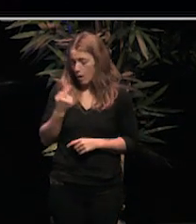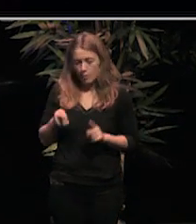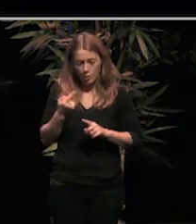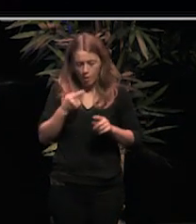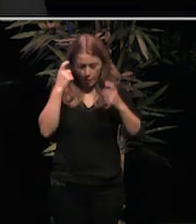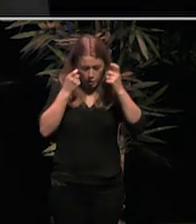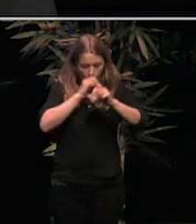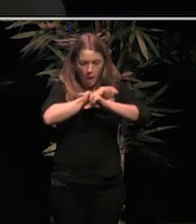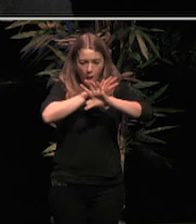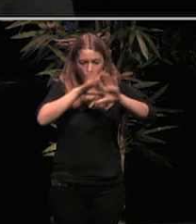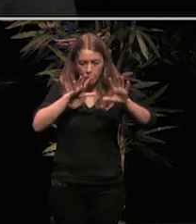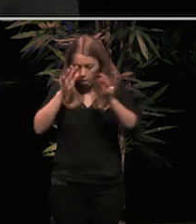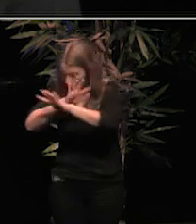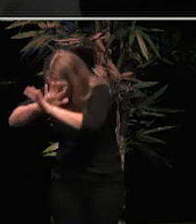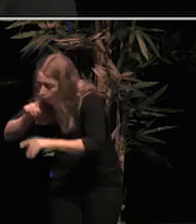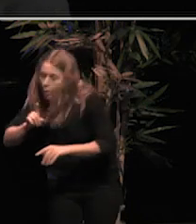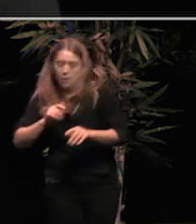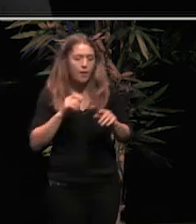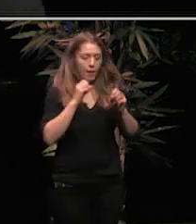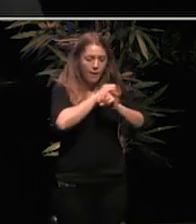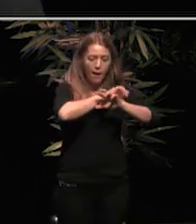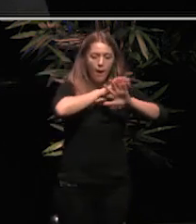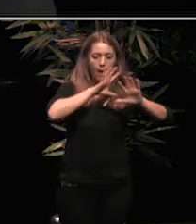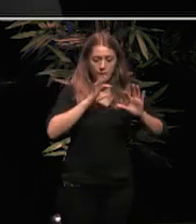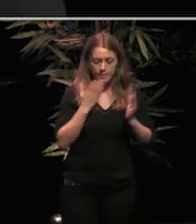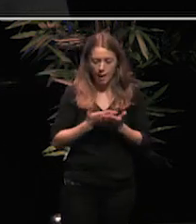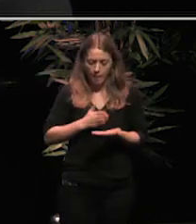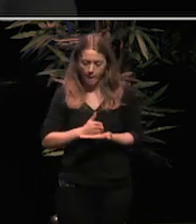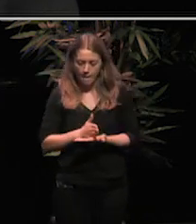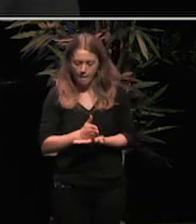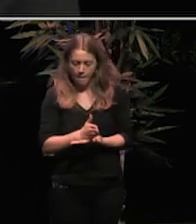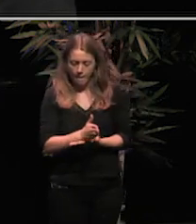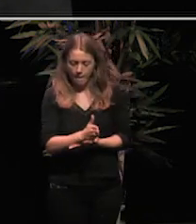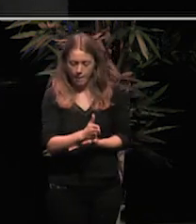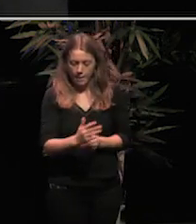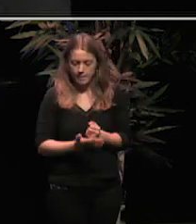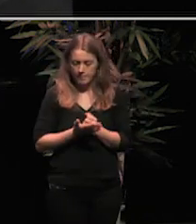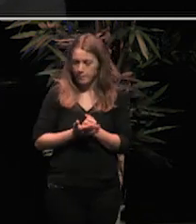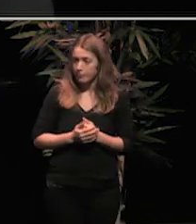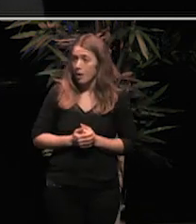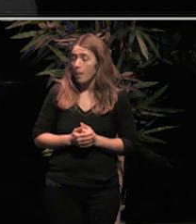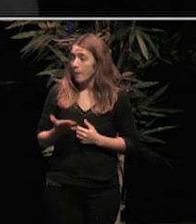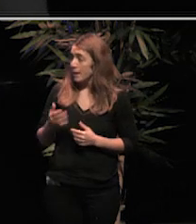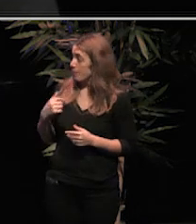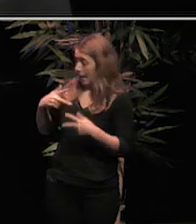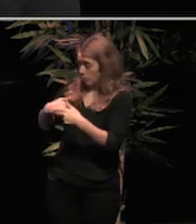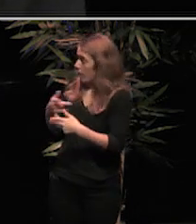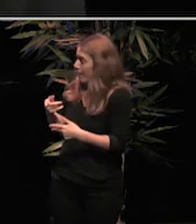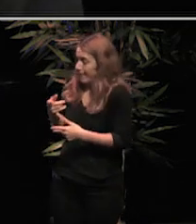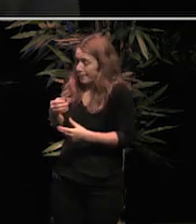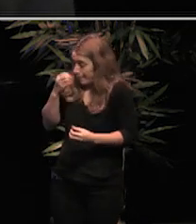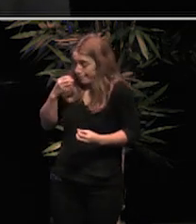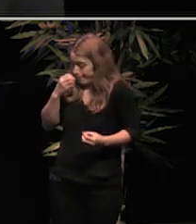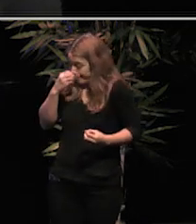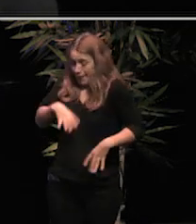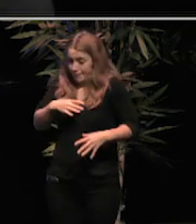lucide. Donc, c'est un peu ma ligne de conduite. Et là, malheureusement, ça m'a échappé. Alors, ça m'a échappé